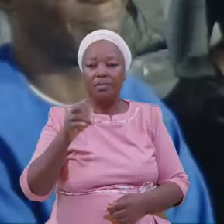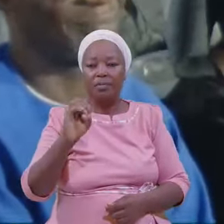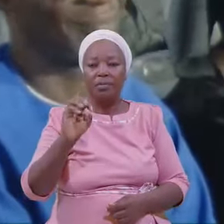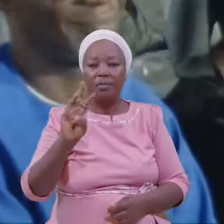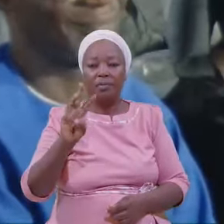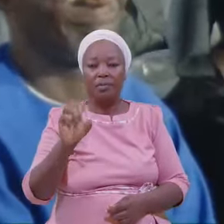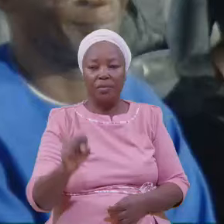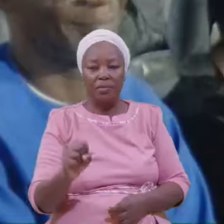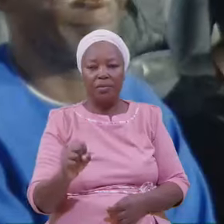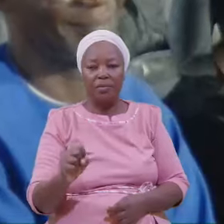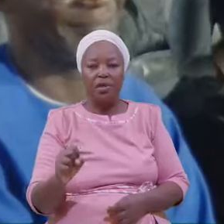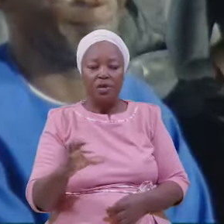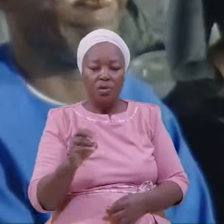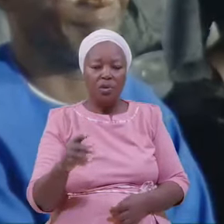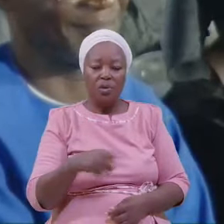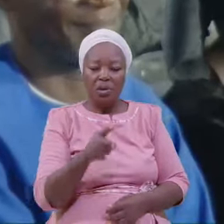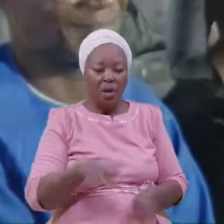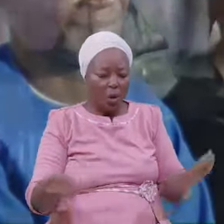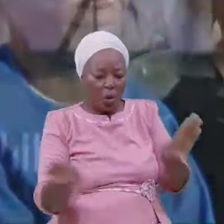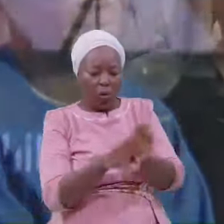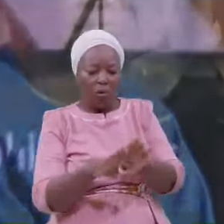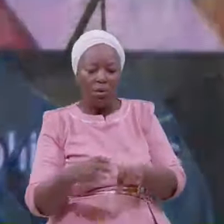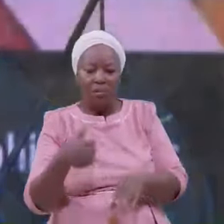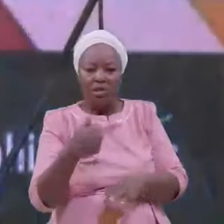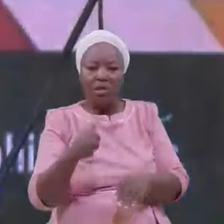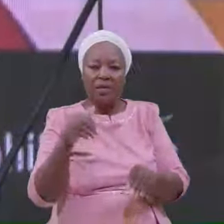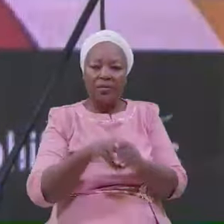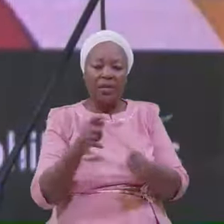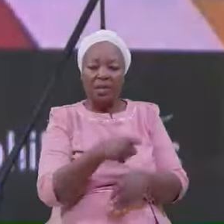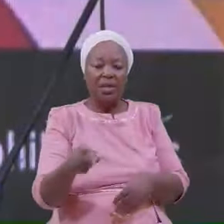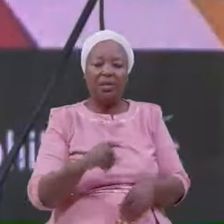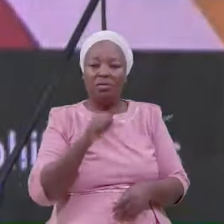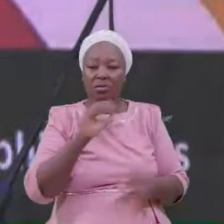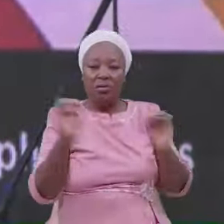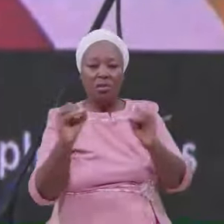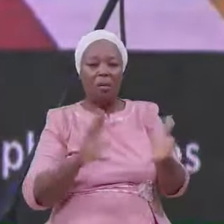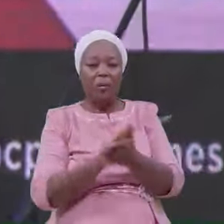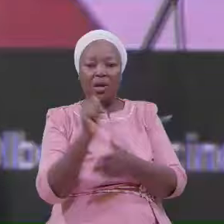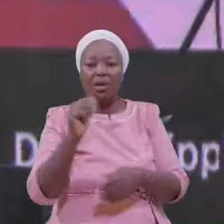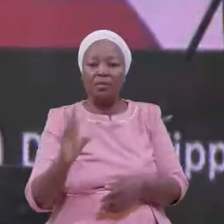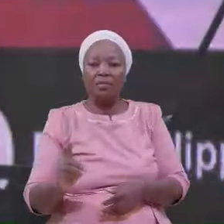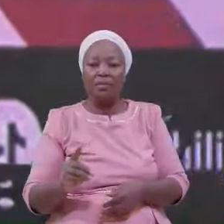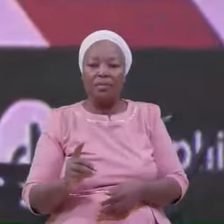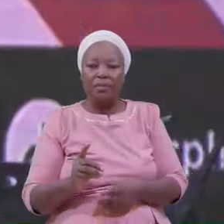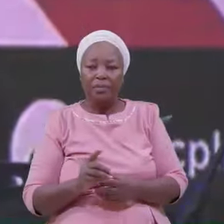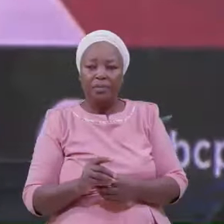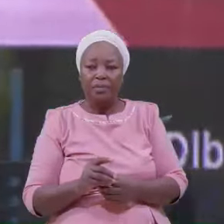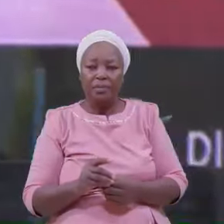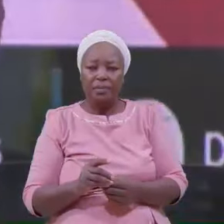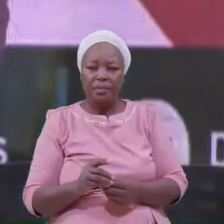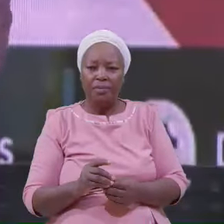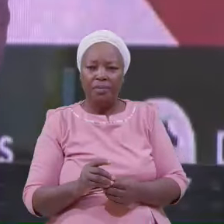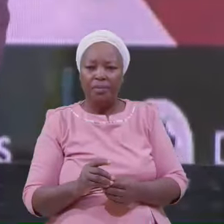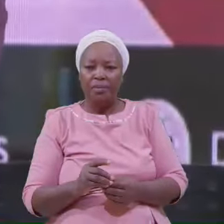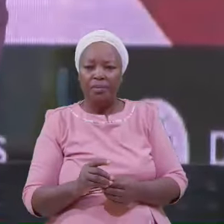they locked themselves up in their unbelief. Ang sabi nila, kung ano ang pinaniniwalaan ko, ito